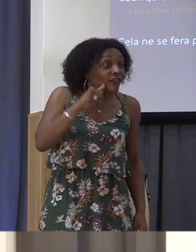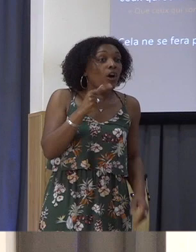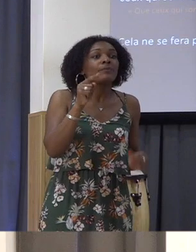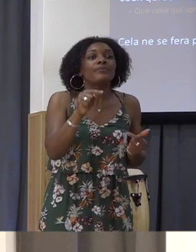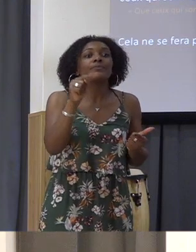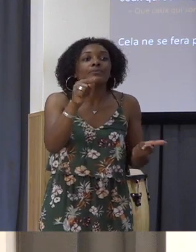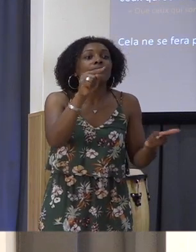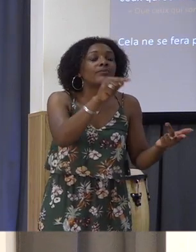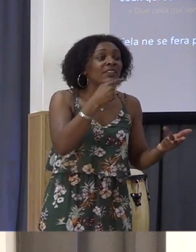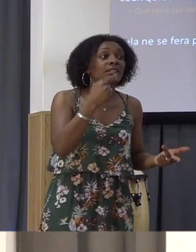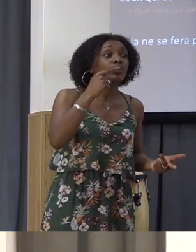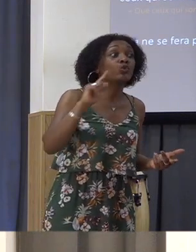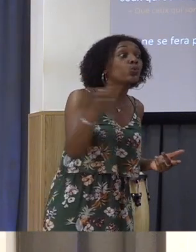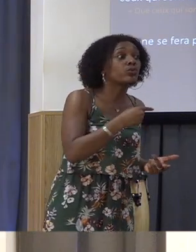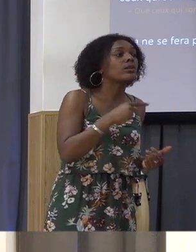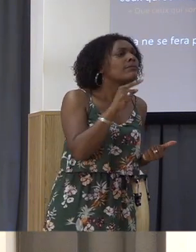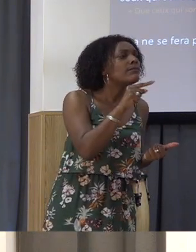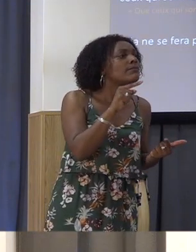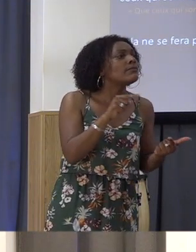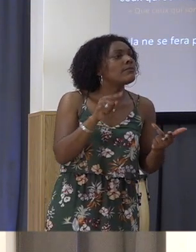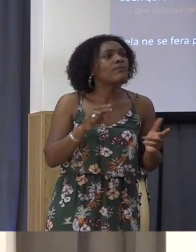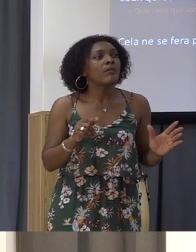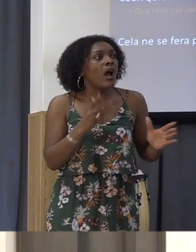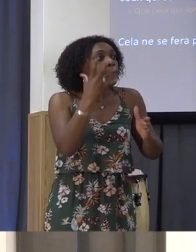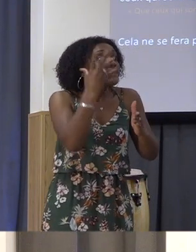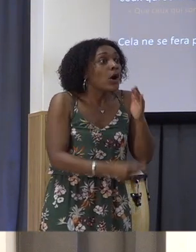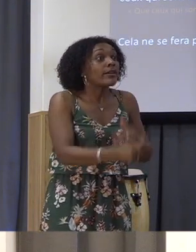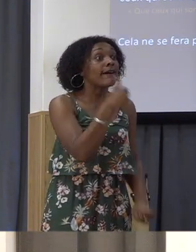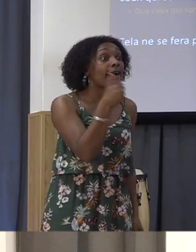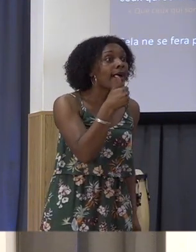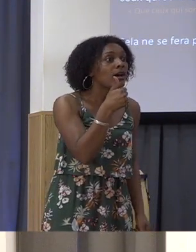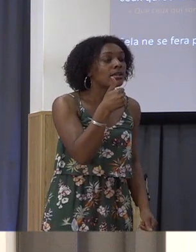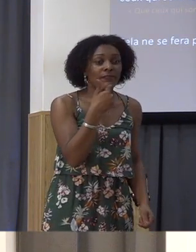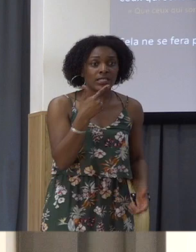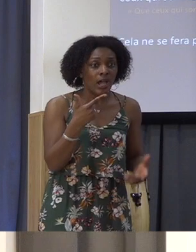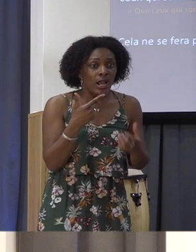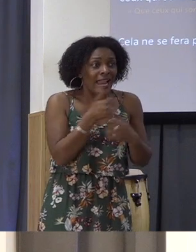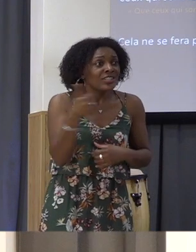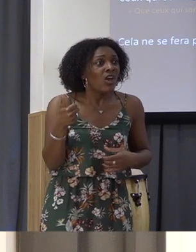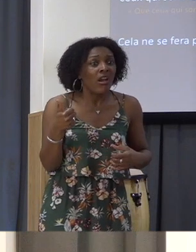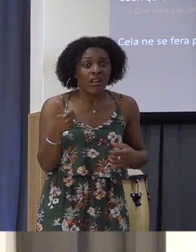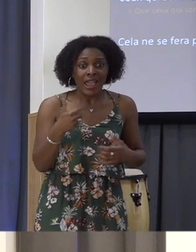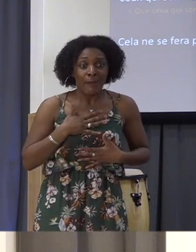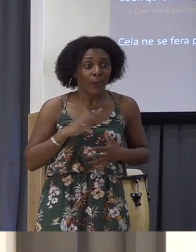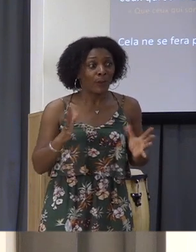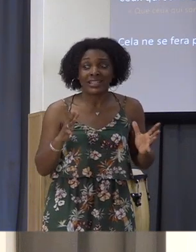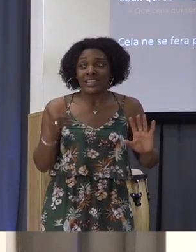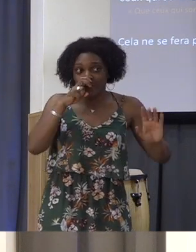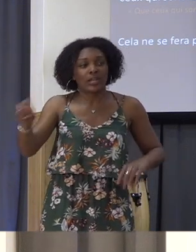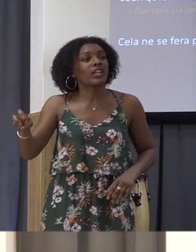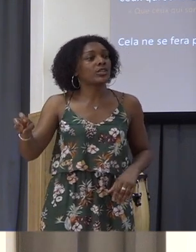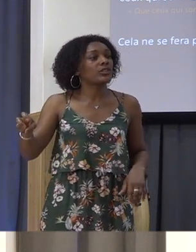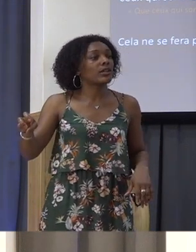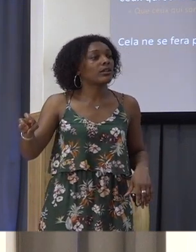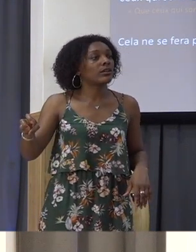pour identifier qu'il y avait une brebis qui manquait, qui était en difficulté. Bien sûr, il ne s'est